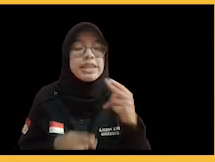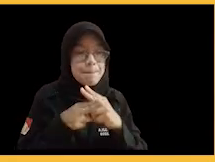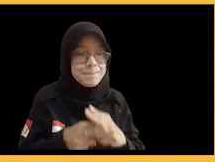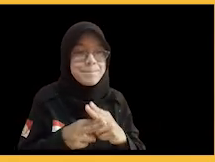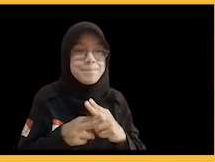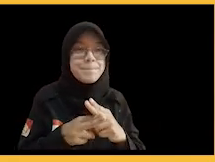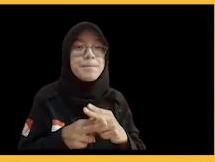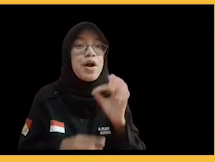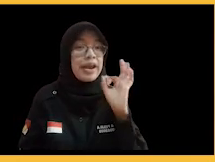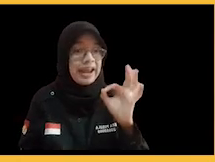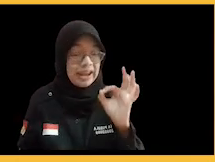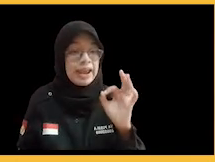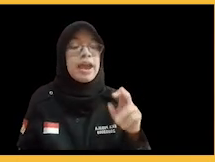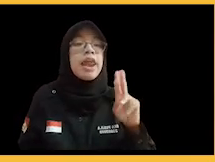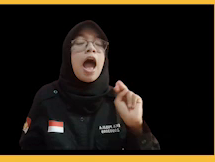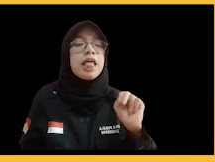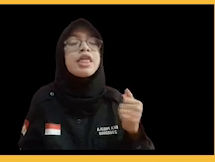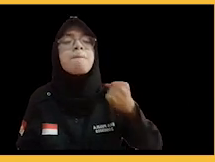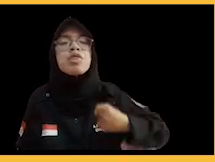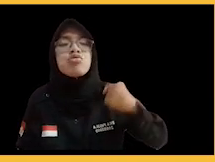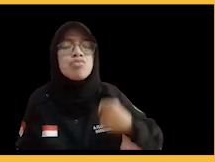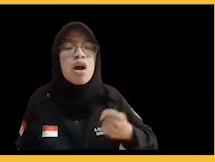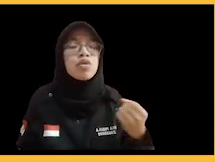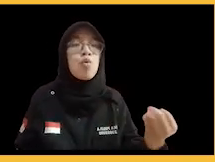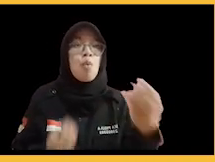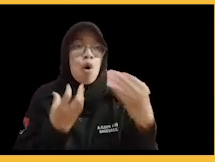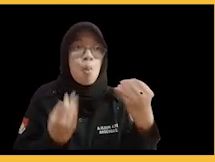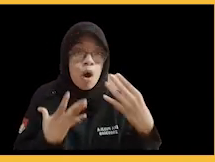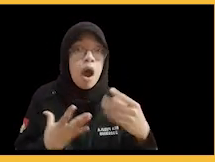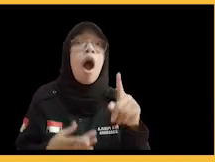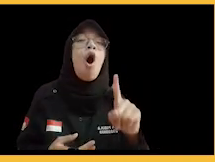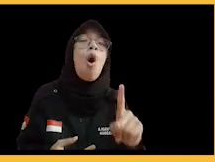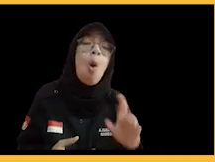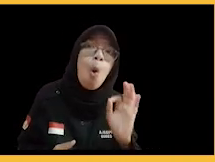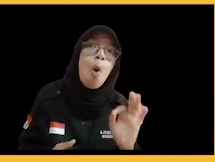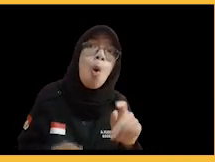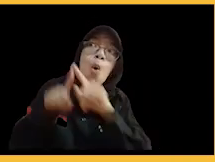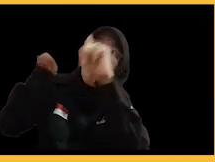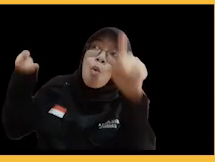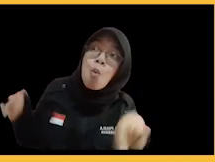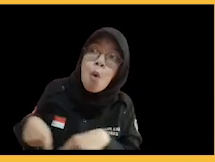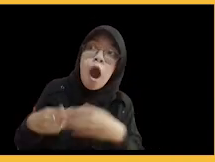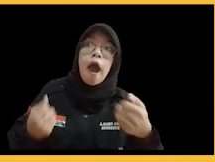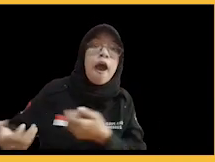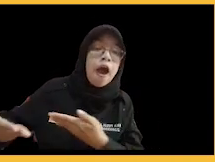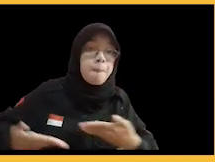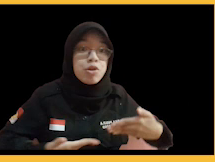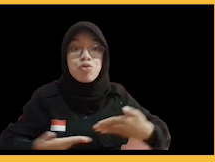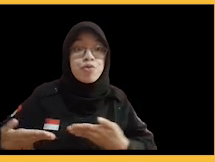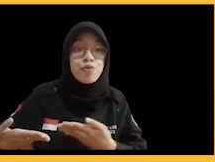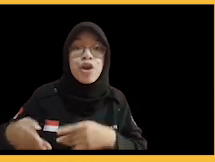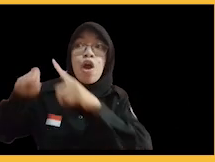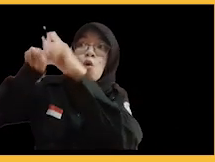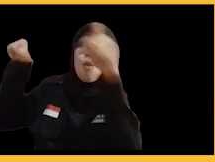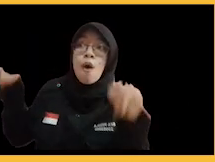Anda selama berada di Pengadilan Agama Bukit Tinggi. Petugas kami juga akan menginformasikan bahwa kami menyediakan